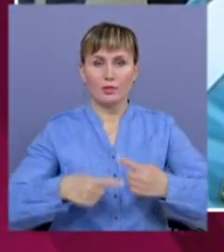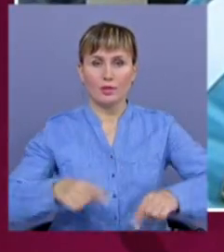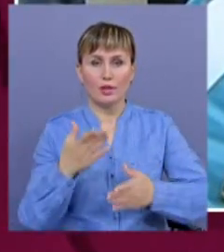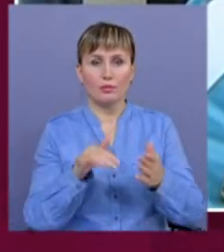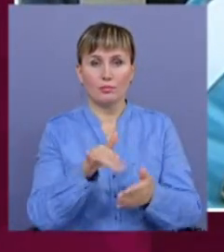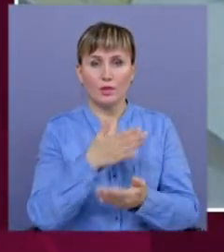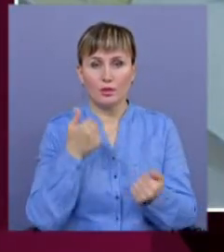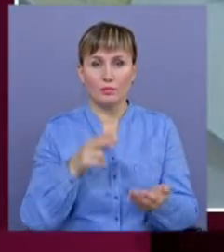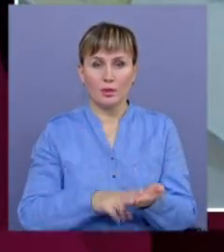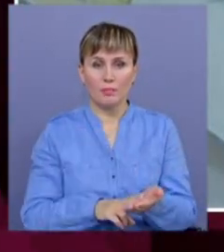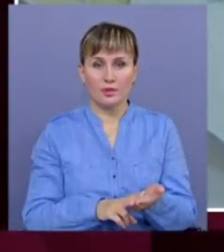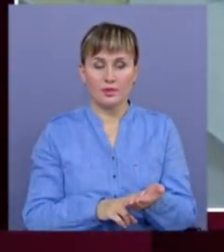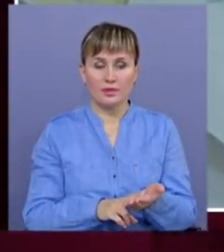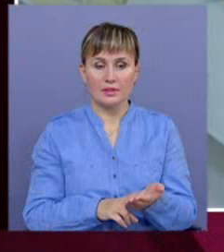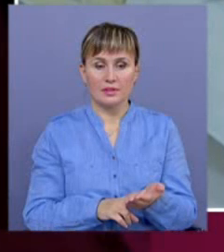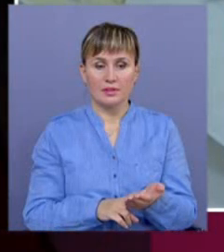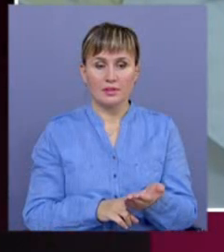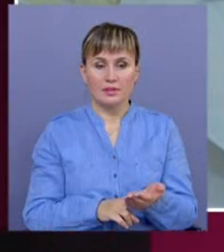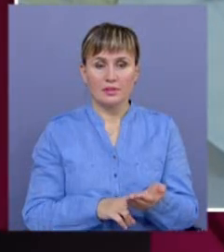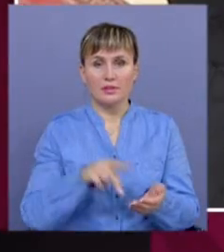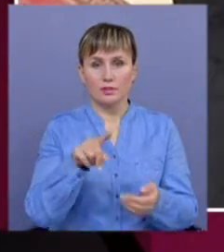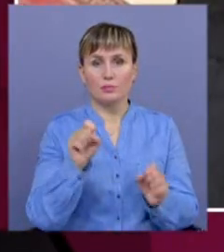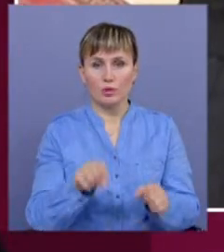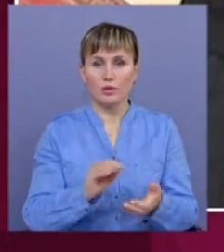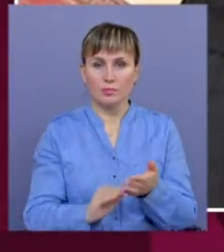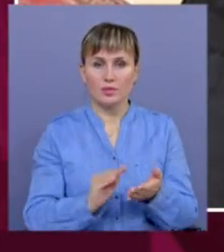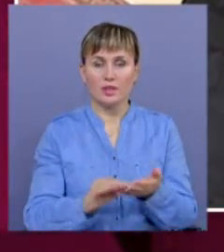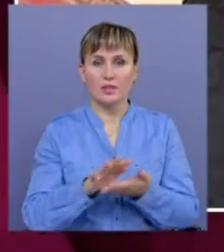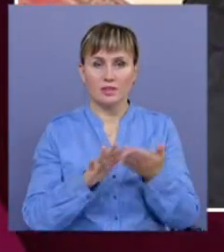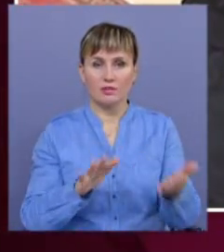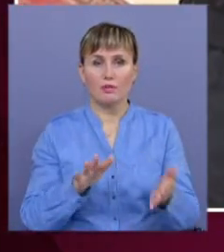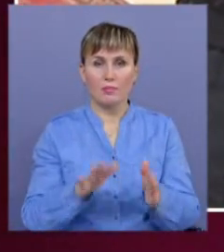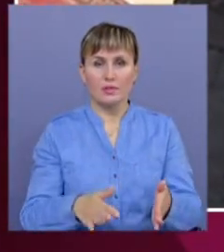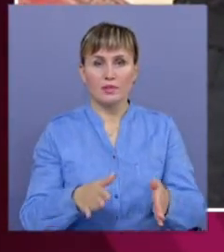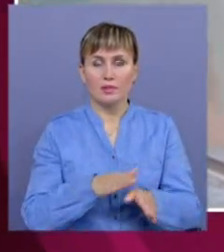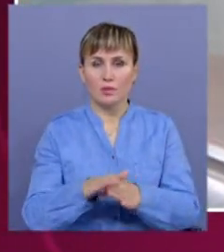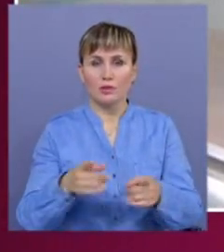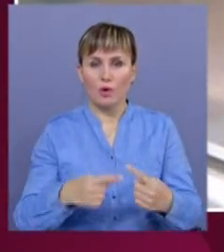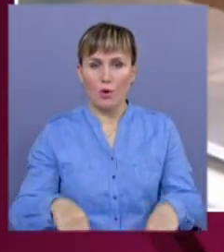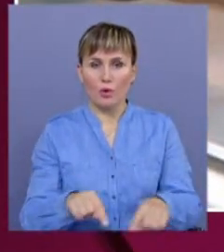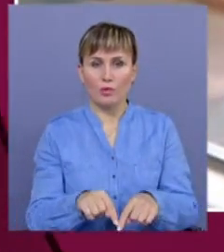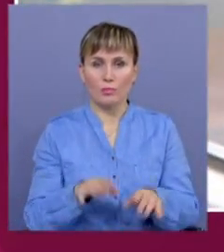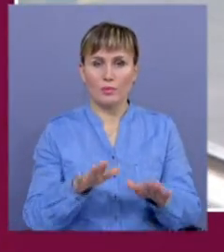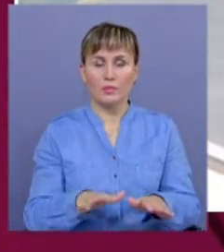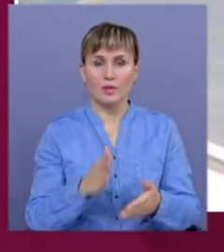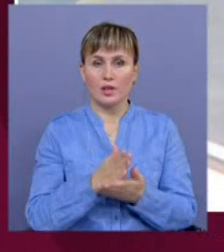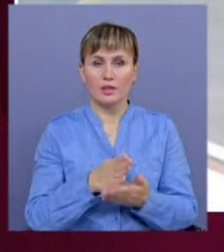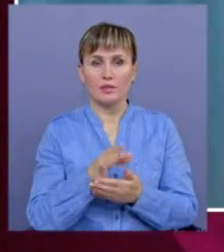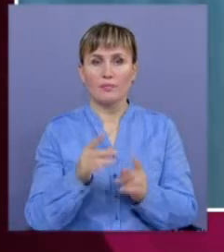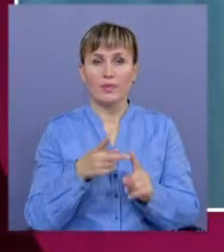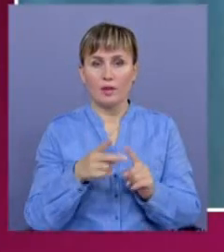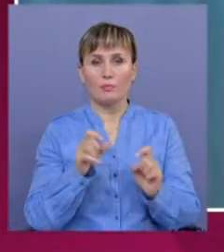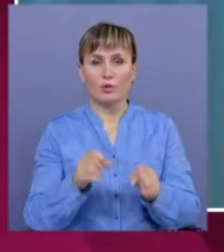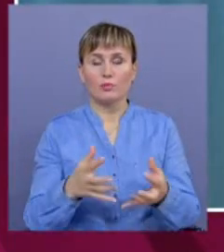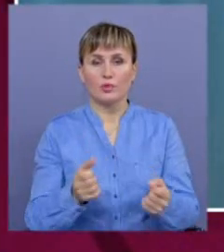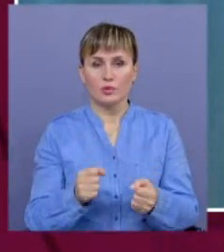нет прописки. То есть ты можешь написать заявление в местный исполнительный орган по месту нахождения. Второй вариант, ты можешь